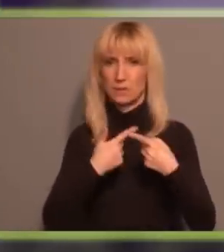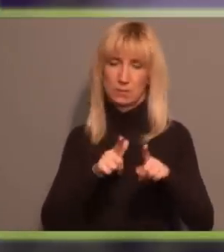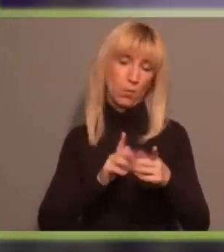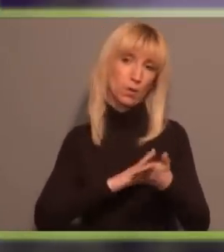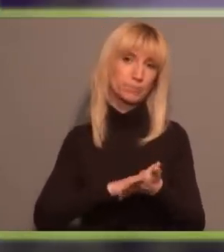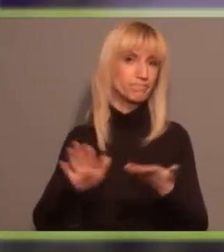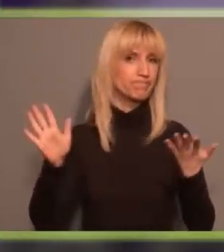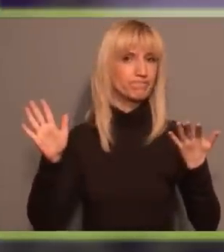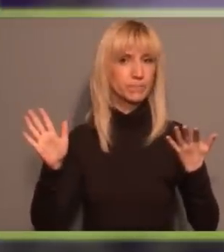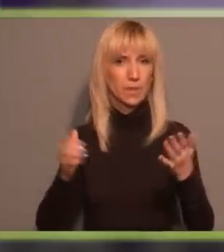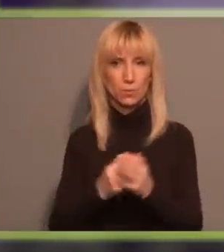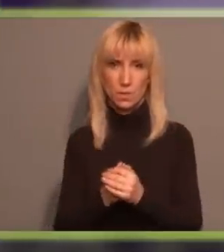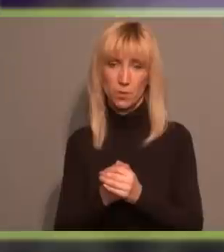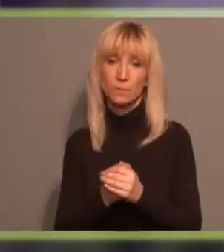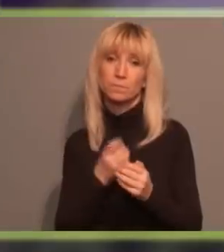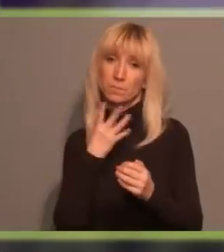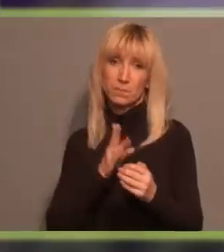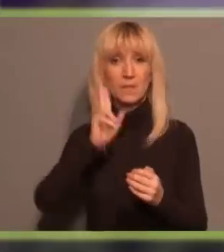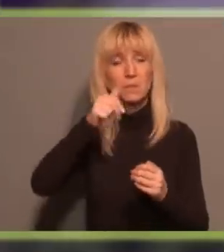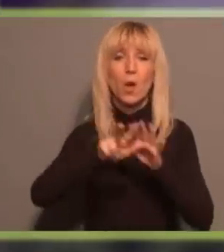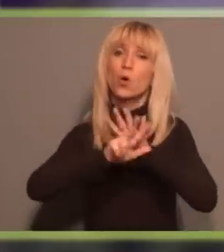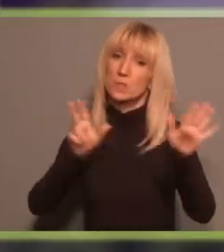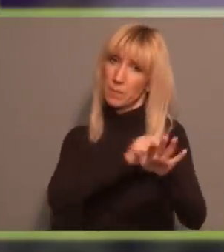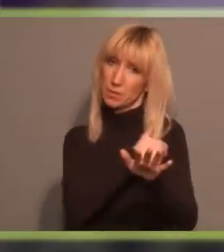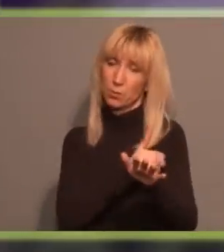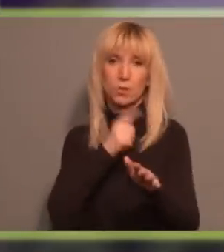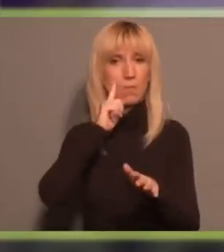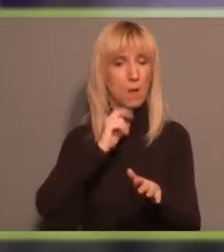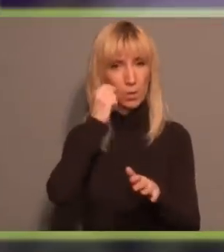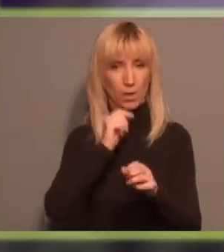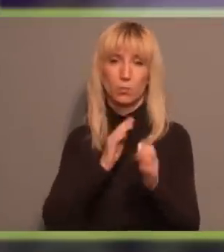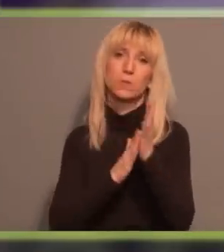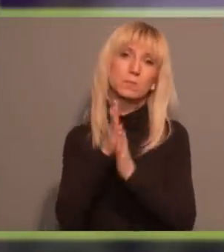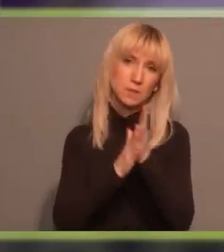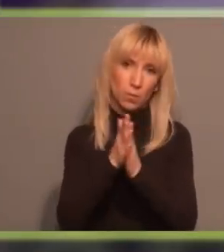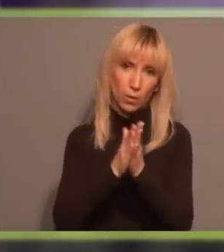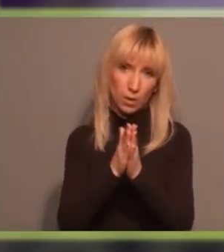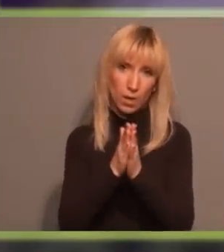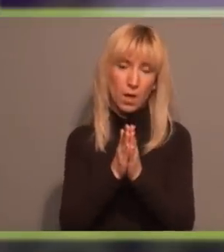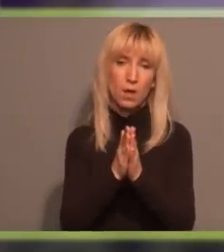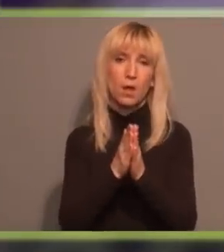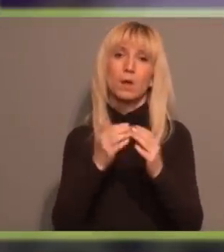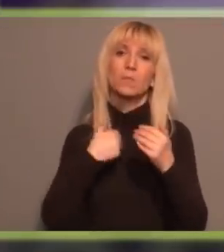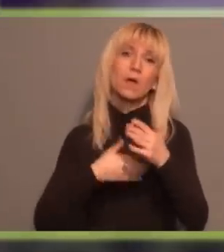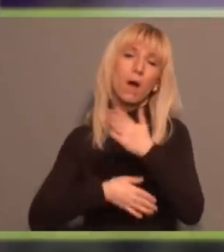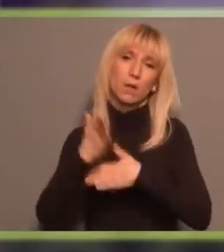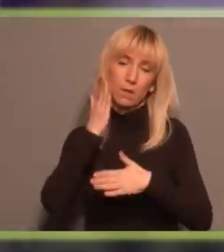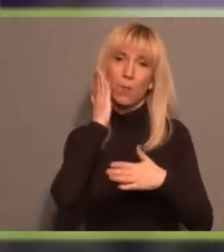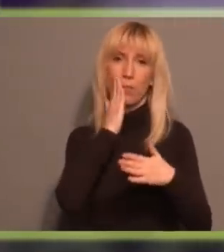jednostavno. I ja sam, kad sam puni dada 18 godine, ja sam rekla moje mami i tati, ja hoću